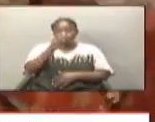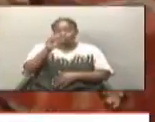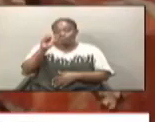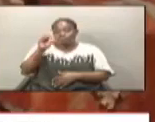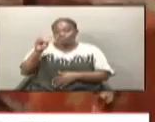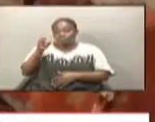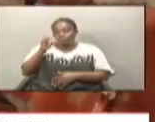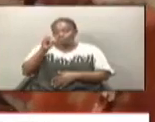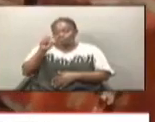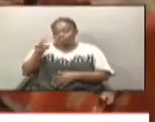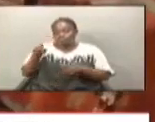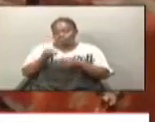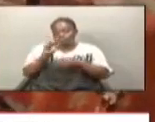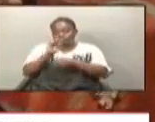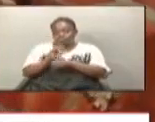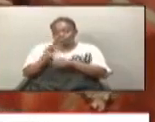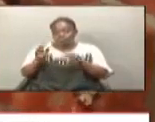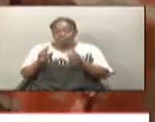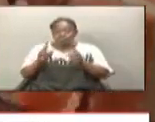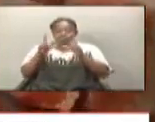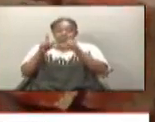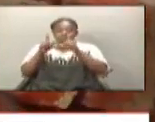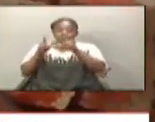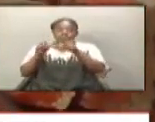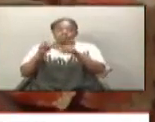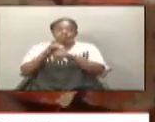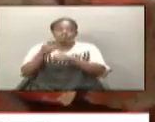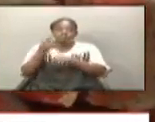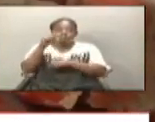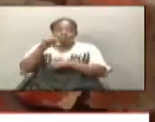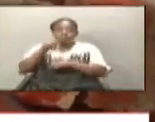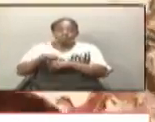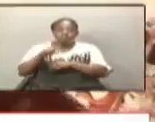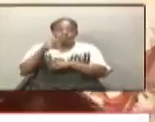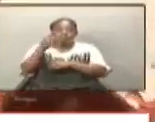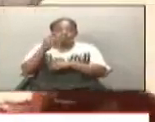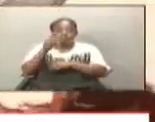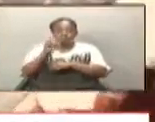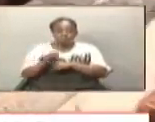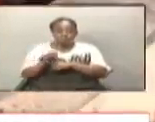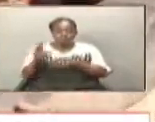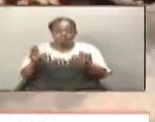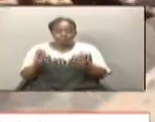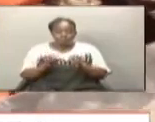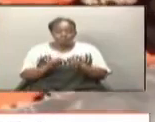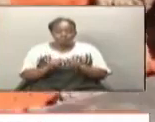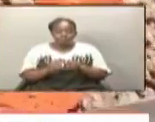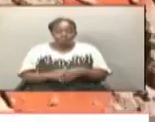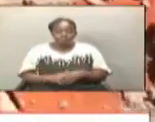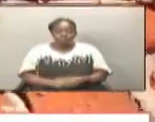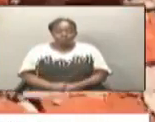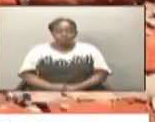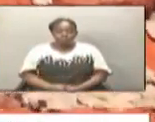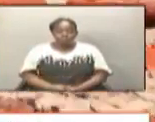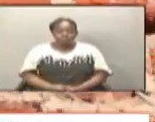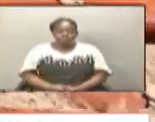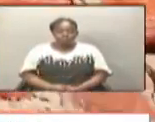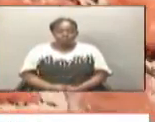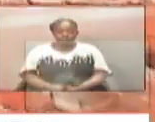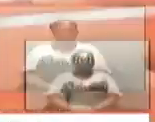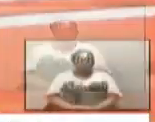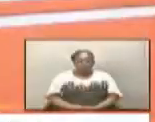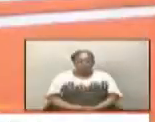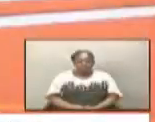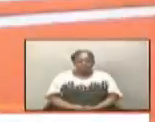kanisa, einecha pechakole buwa, miyakujara kumroenda abiri. David Musikali Ankolo, ya kusaki degwini nukulabu kede